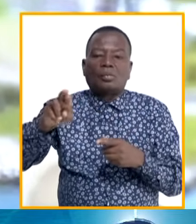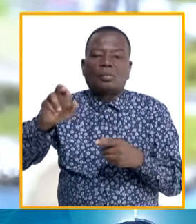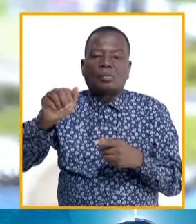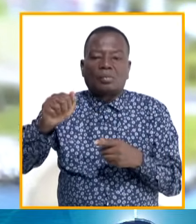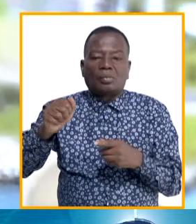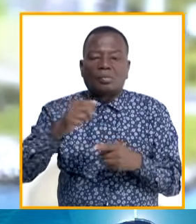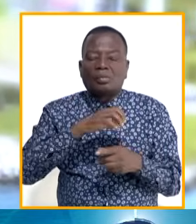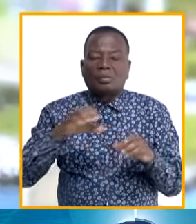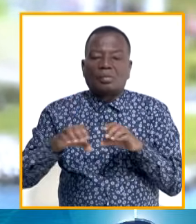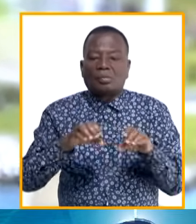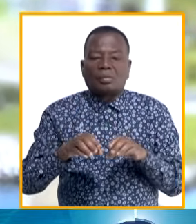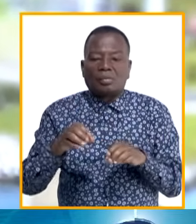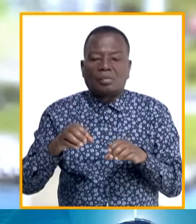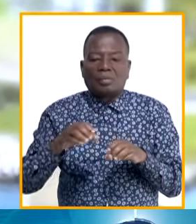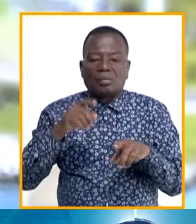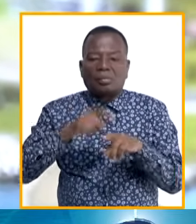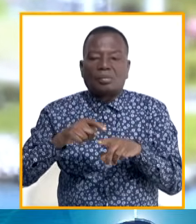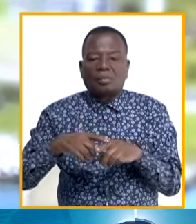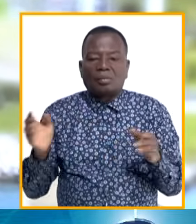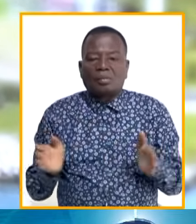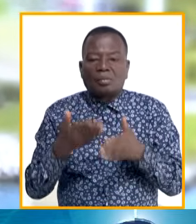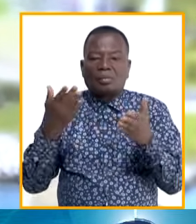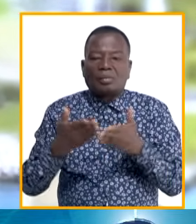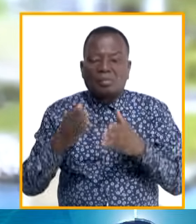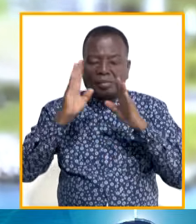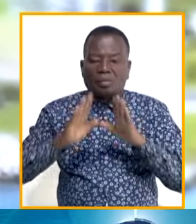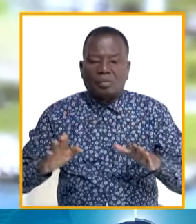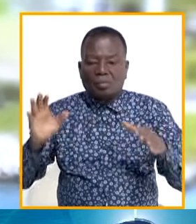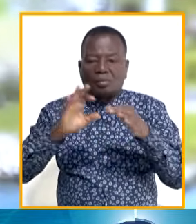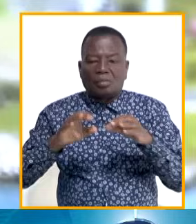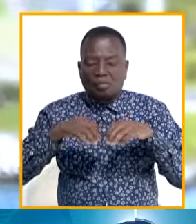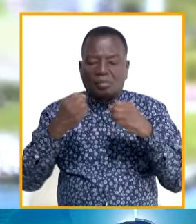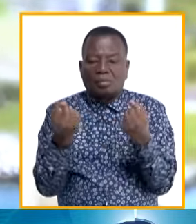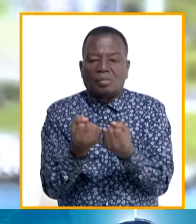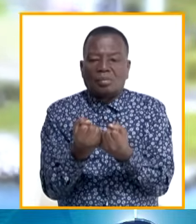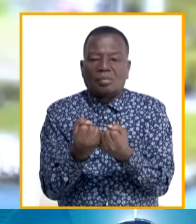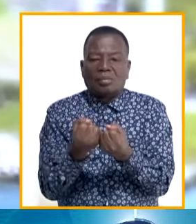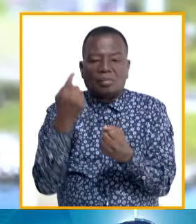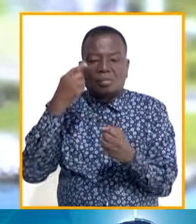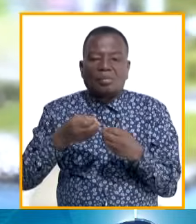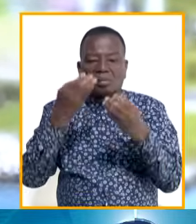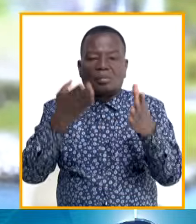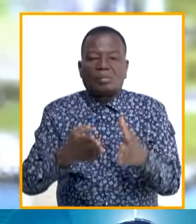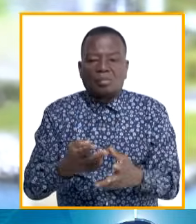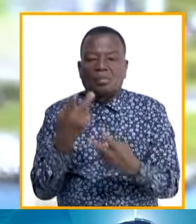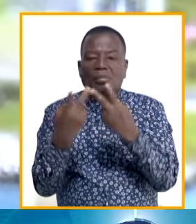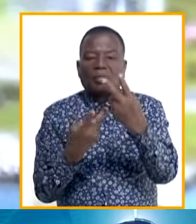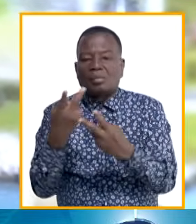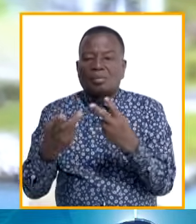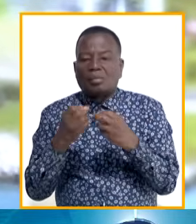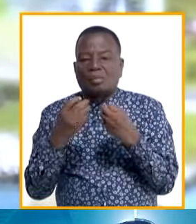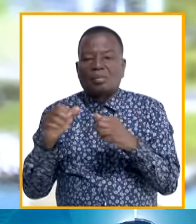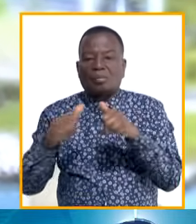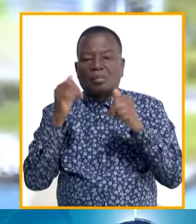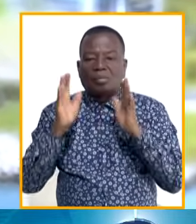des retrouvailles, de moments de communion avec pour socle la paix et la cohésion sociale. Et pour se donner de la visibilité, plusieurs de